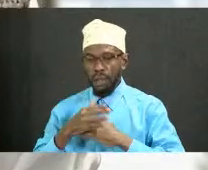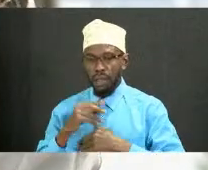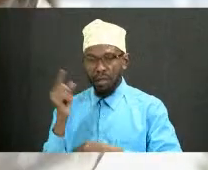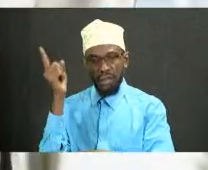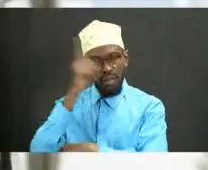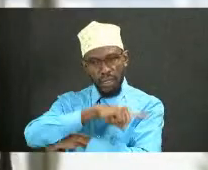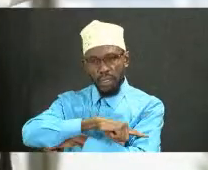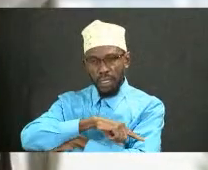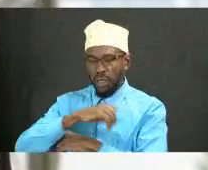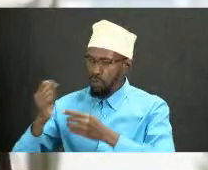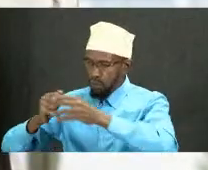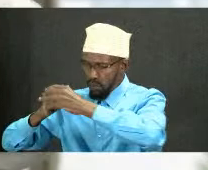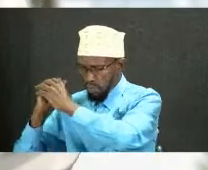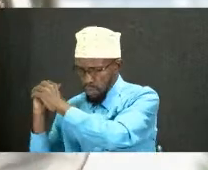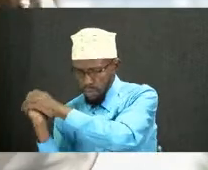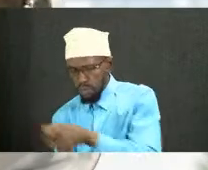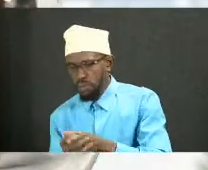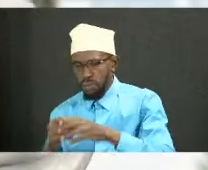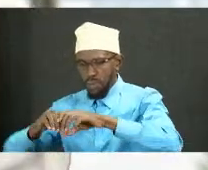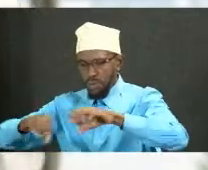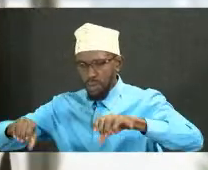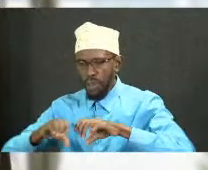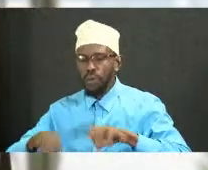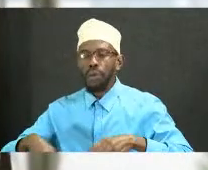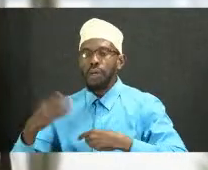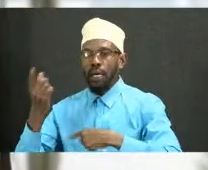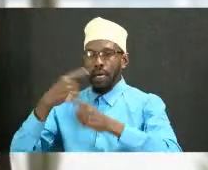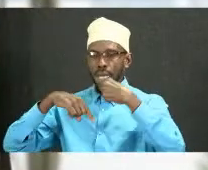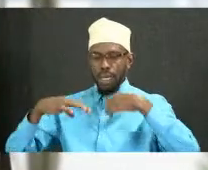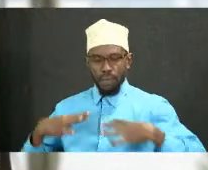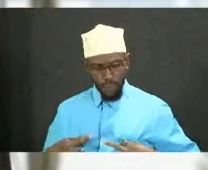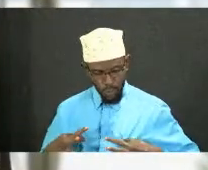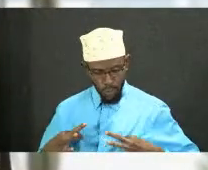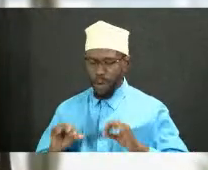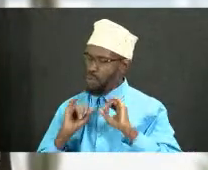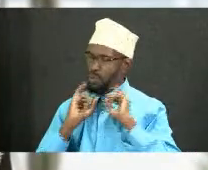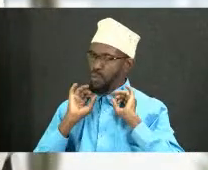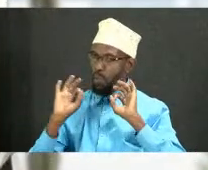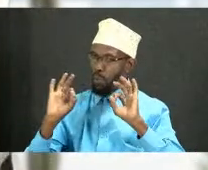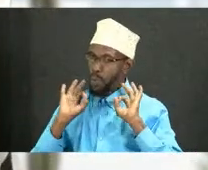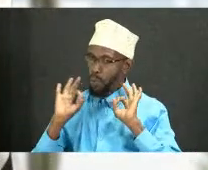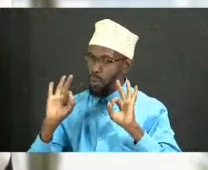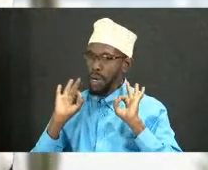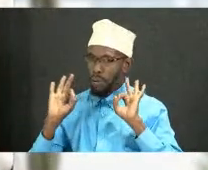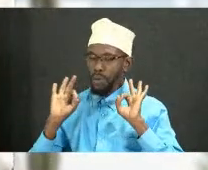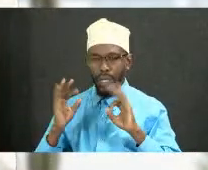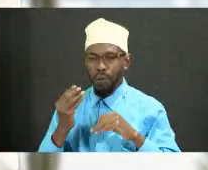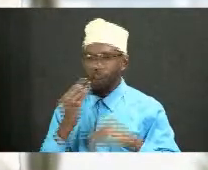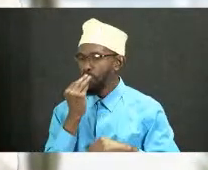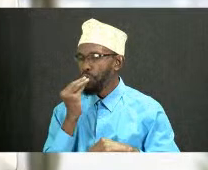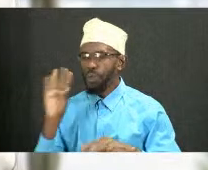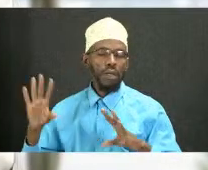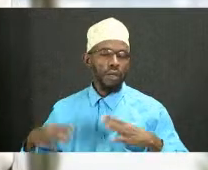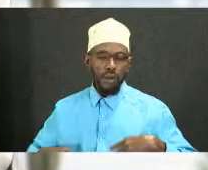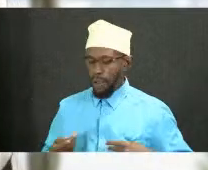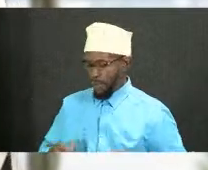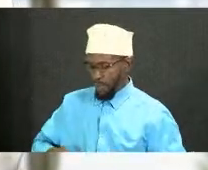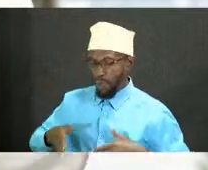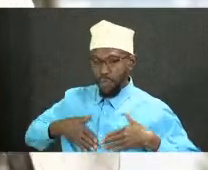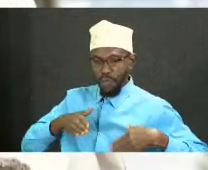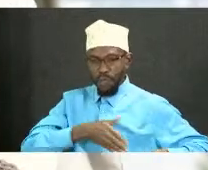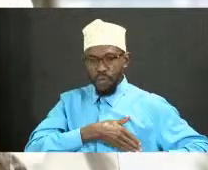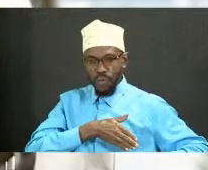siku 15. Nenda kata kuni uza. Aliporudi mashallah amevaa nguo mpya. Aliporudi mashallah kuna pesa zinalia